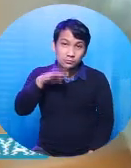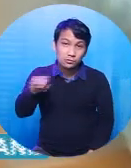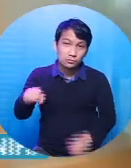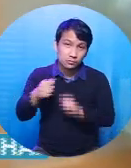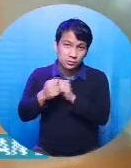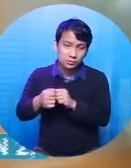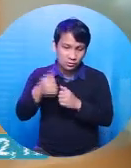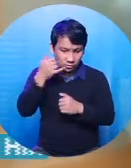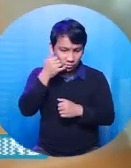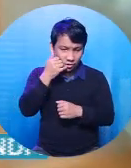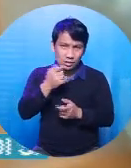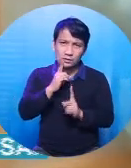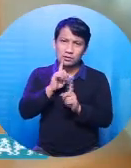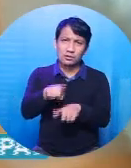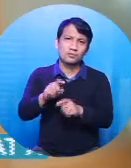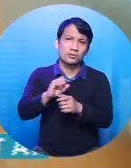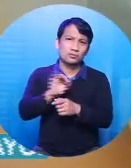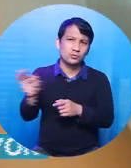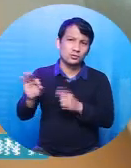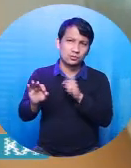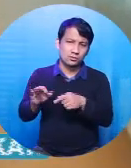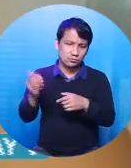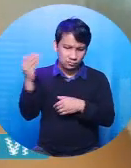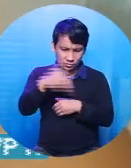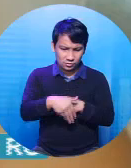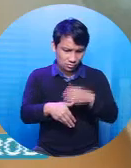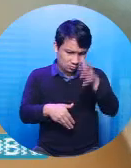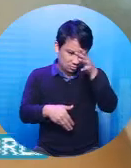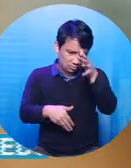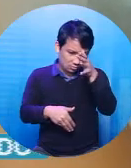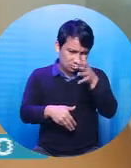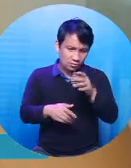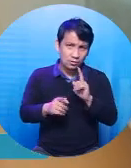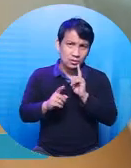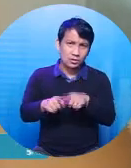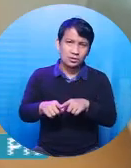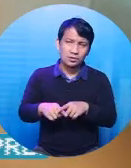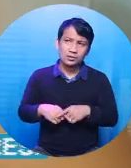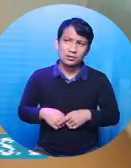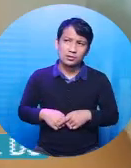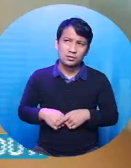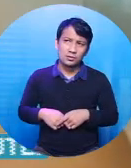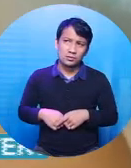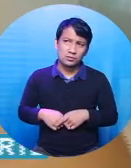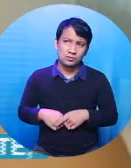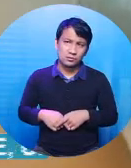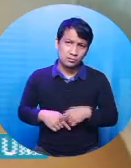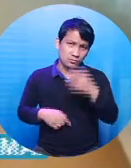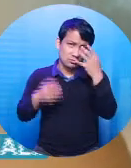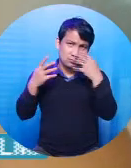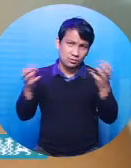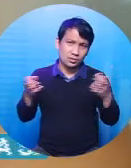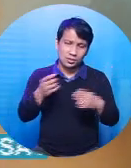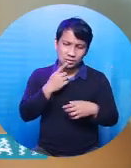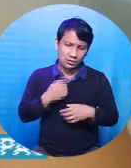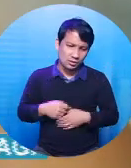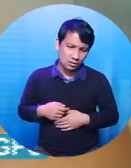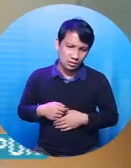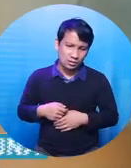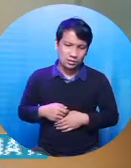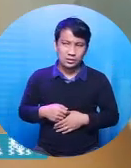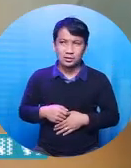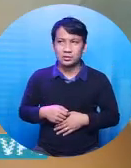ko, bakit ayaw nyo akong ano? Tapos pag nanandyan ang Papa nyo, lagi kayo yung sumasagot kayo sa akin, galit kayo. Hindi